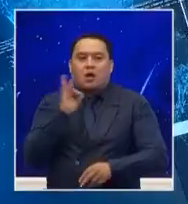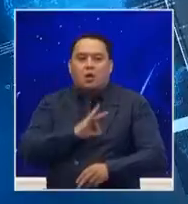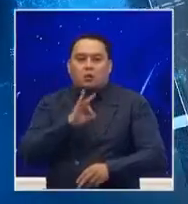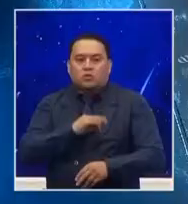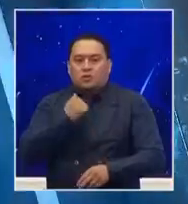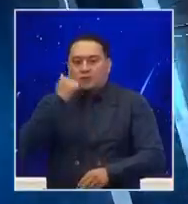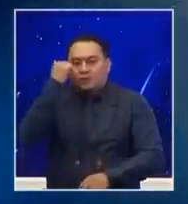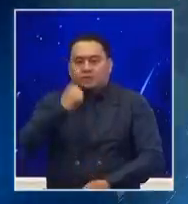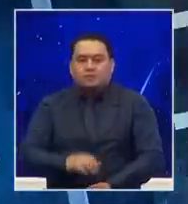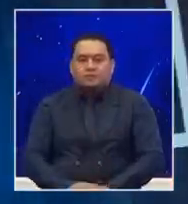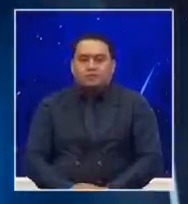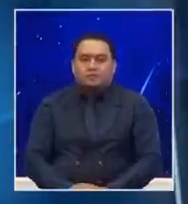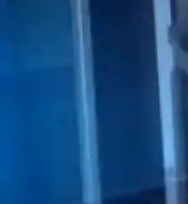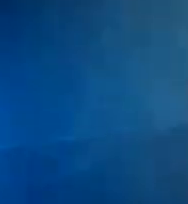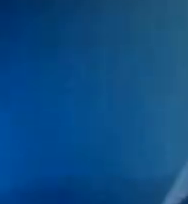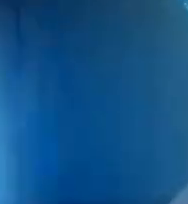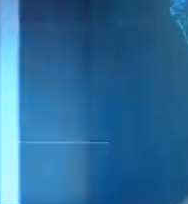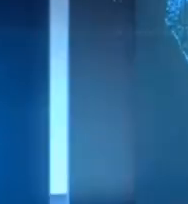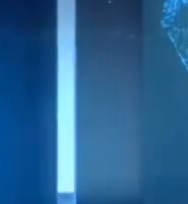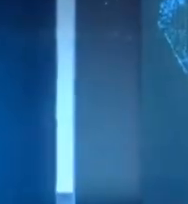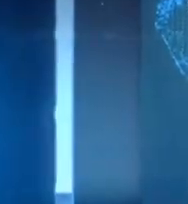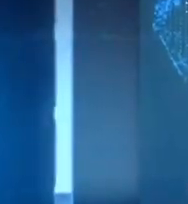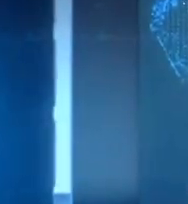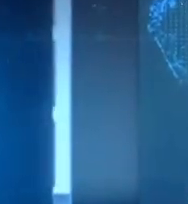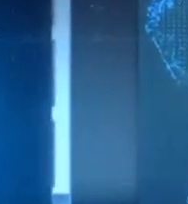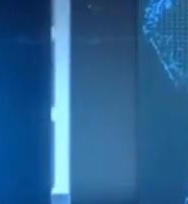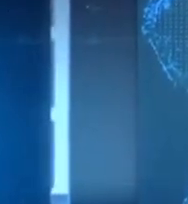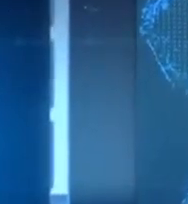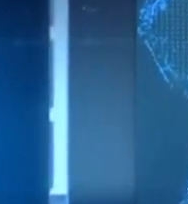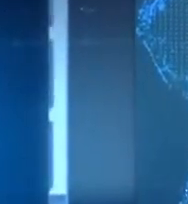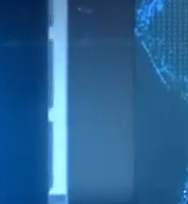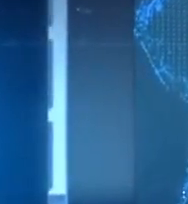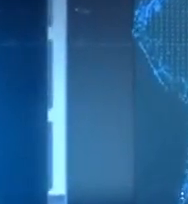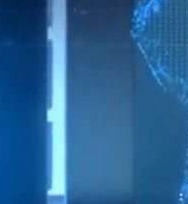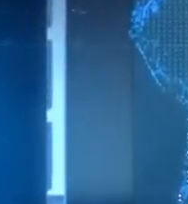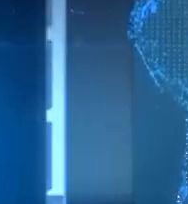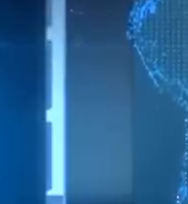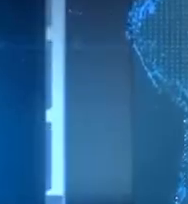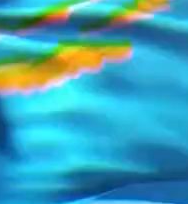алғысы. Медет Жұмабай, Жайық Құрманбаев, Жетісу телеарнасы.